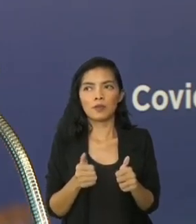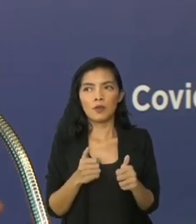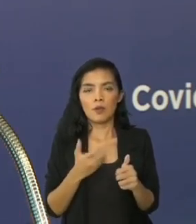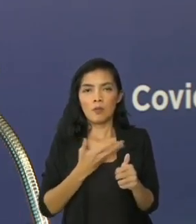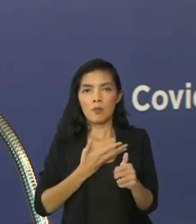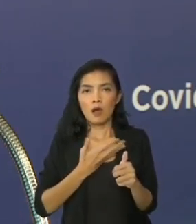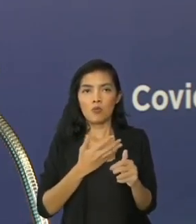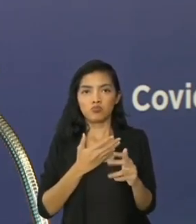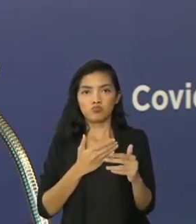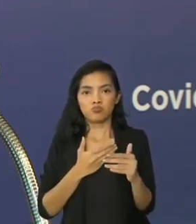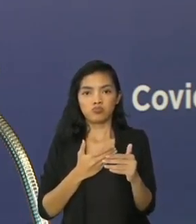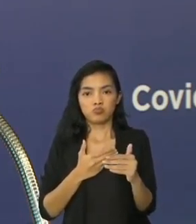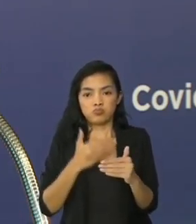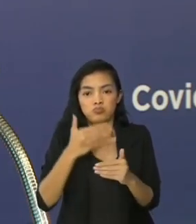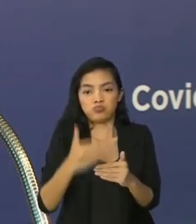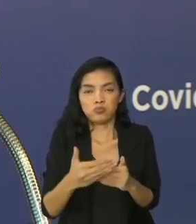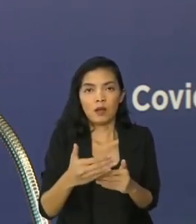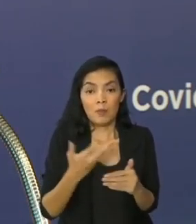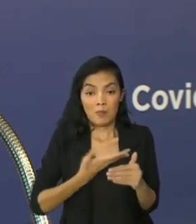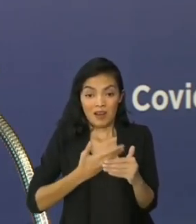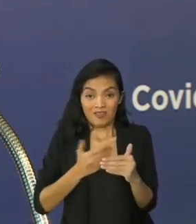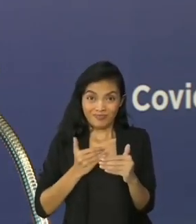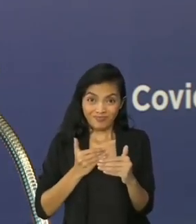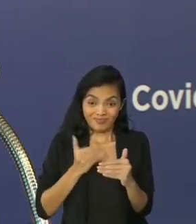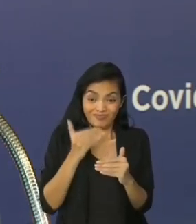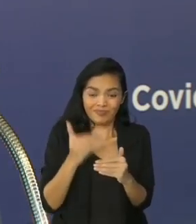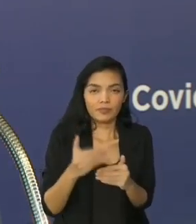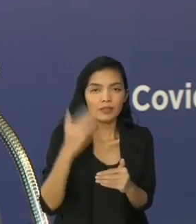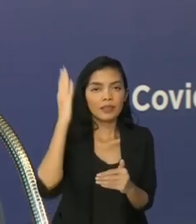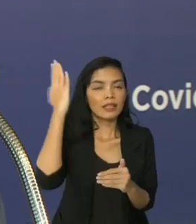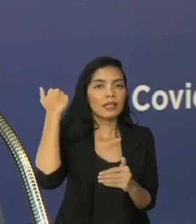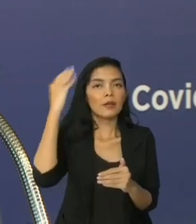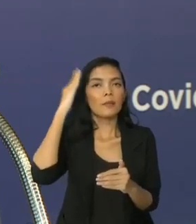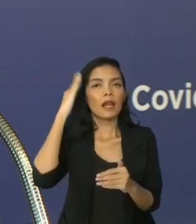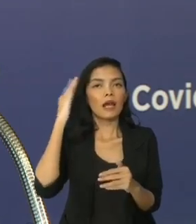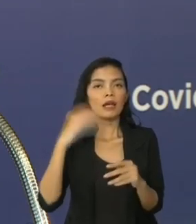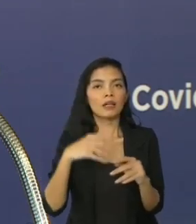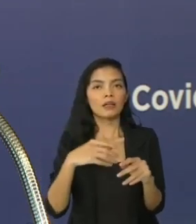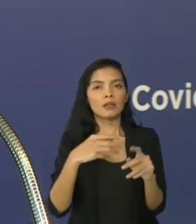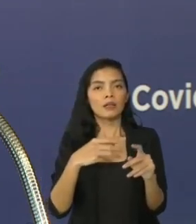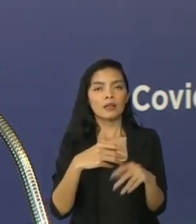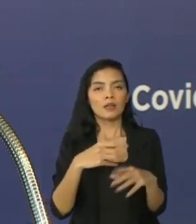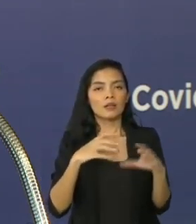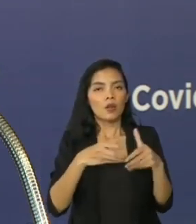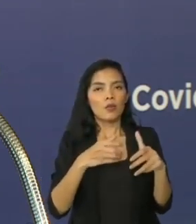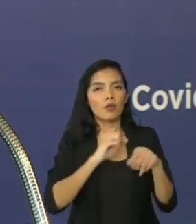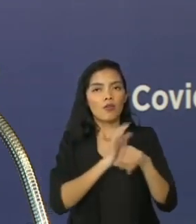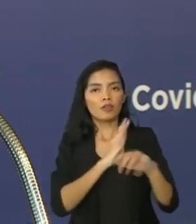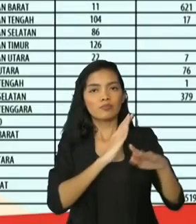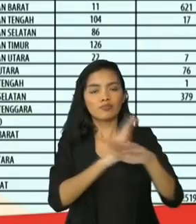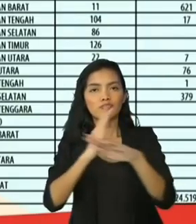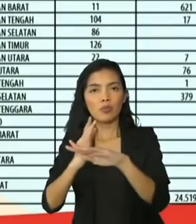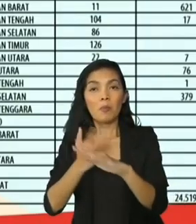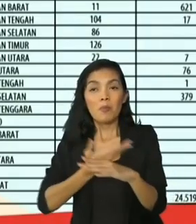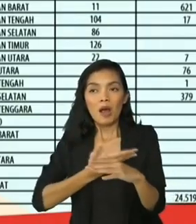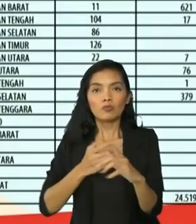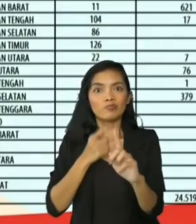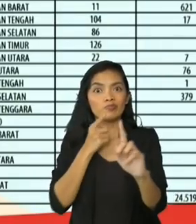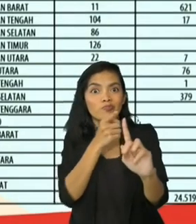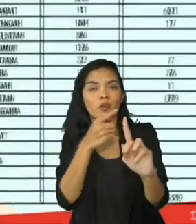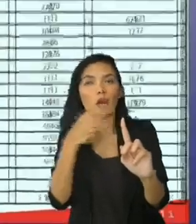katakan menuju sebagaimana Disampaikan oleh Bapak Kepala gugus tugas tadi menuju Desa Mandiri di dalam pencegahan